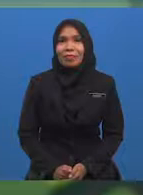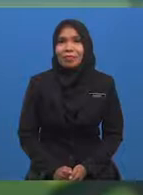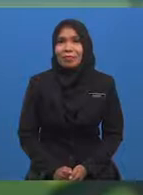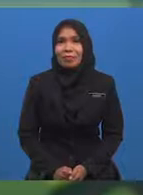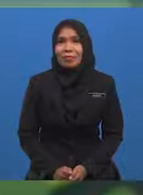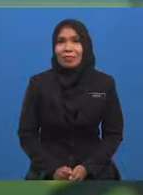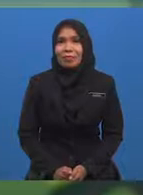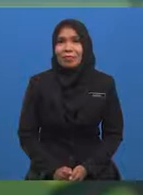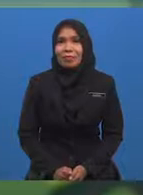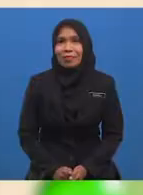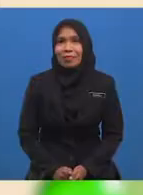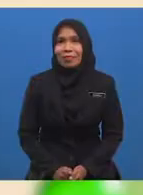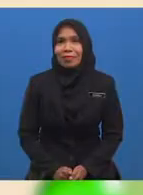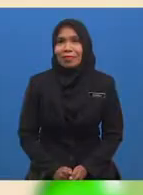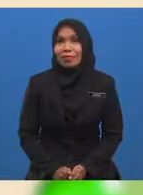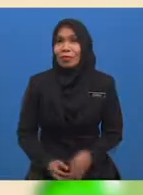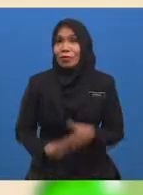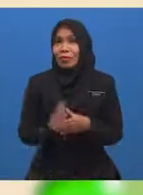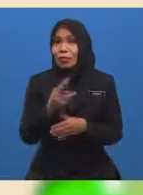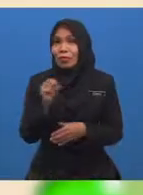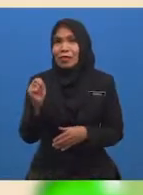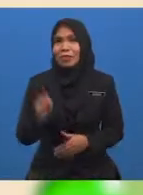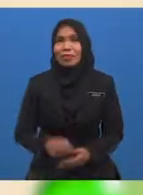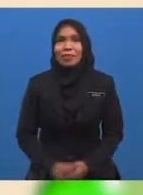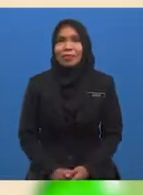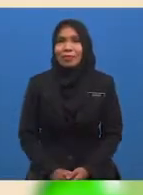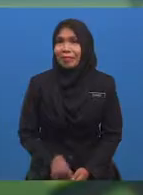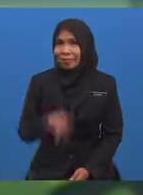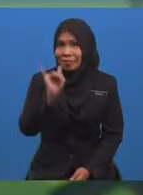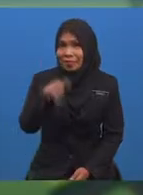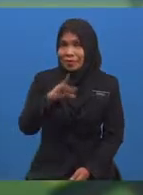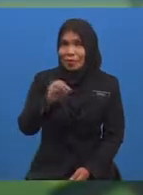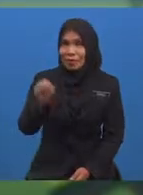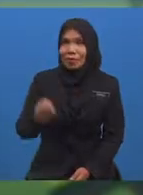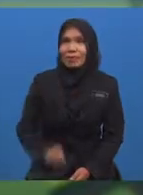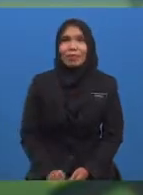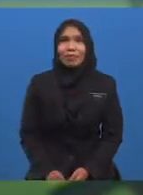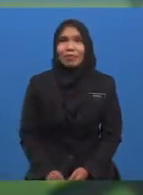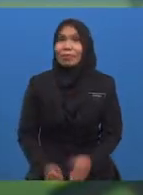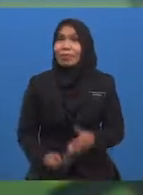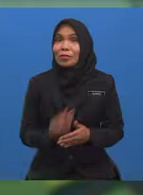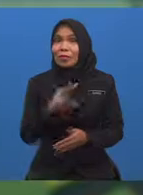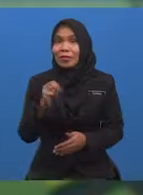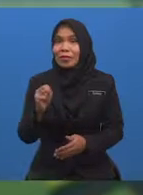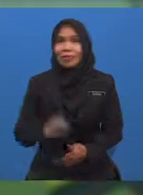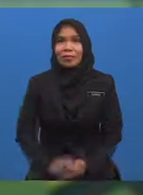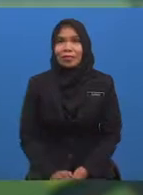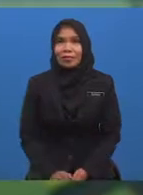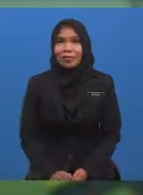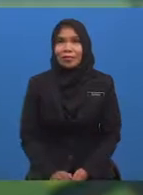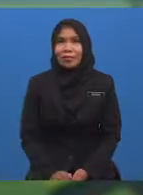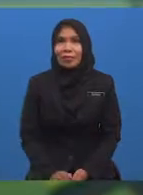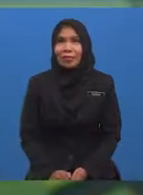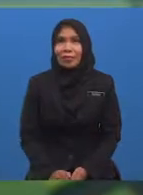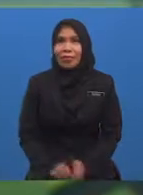iaitu tajuk tumbuhan. Ya, murid-murid, tumbuhan. Cuba murid-murid lihat di